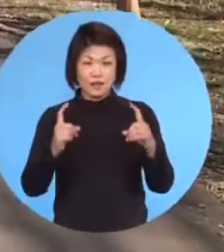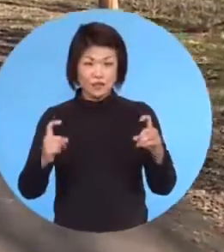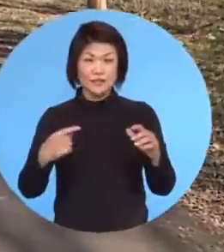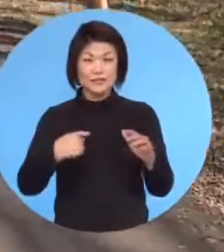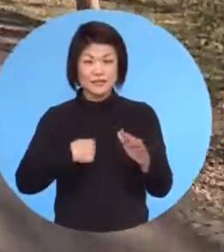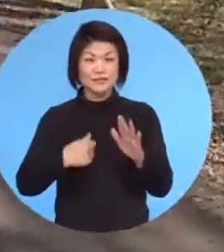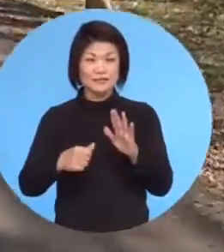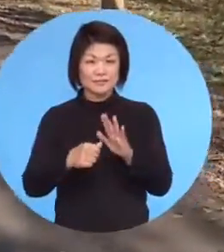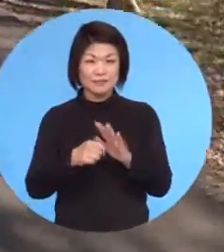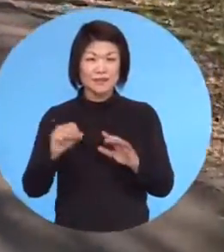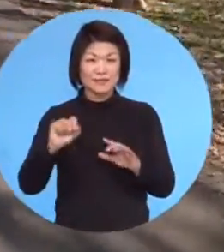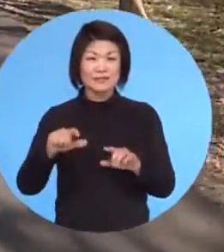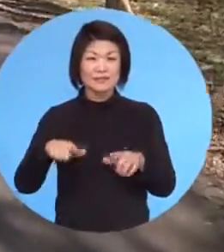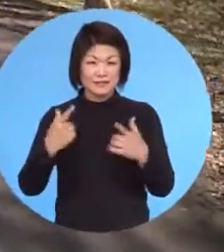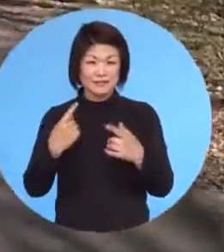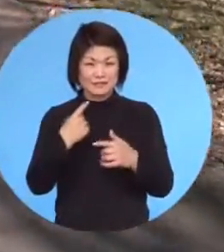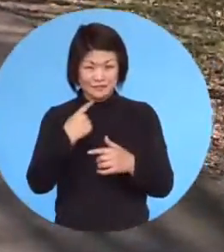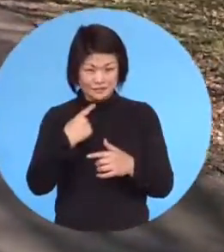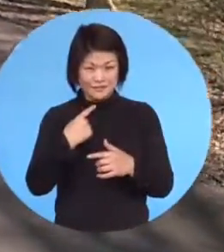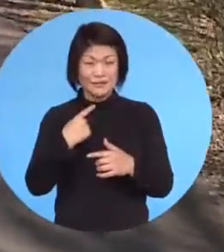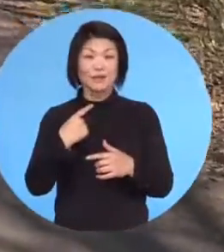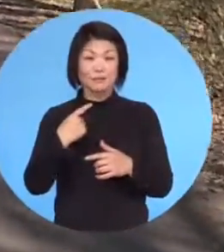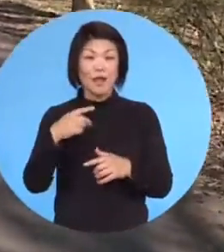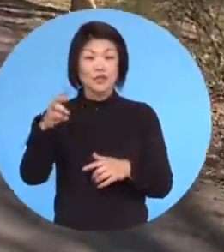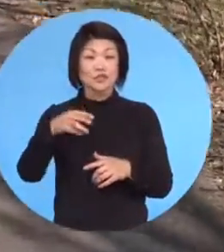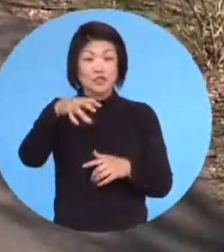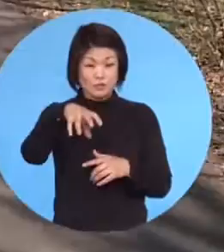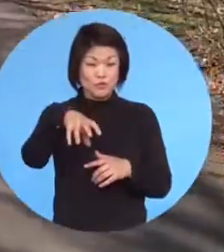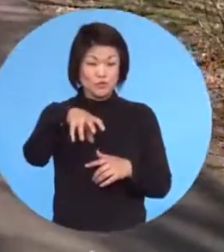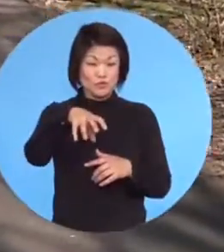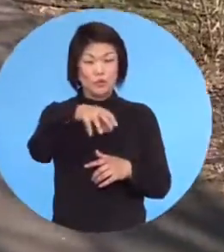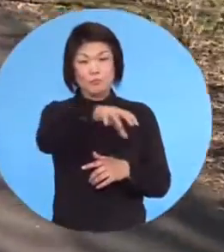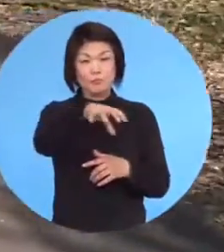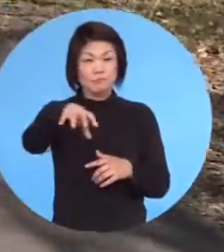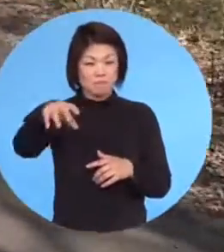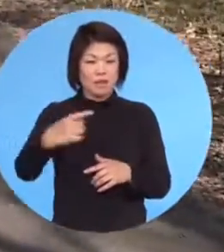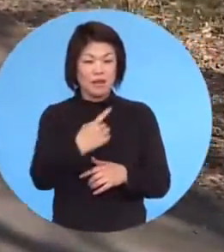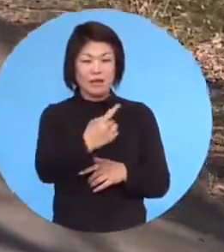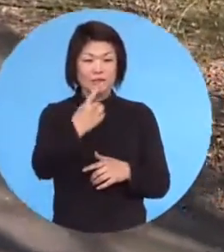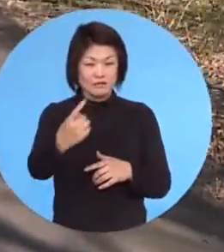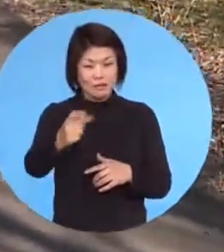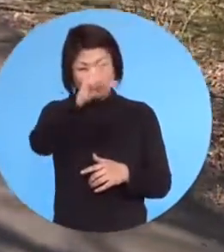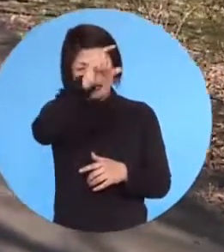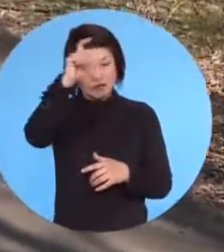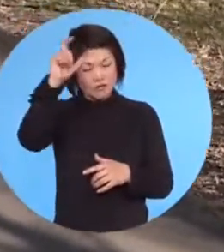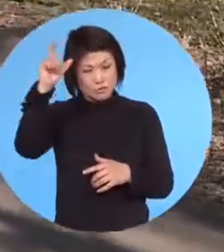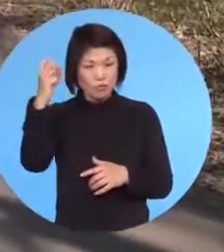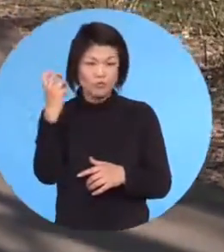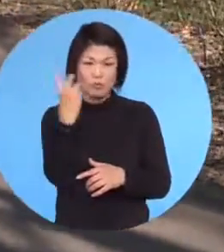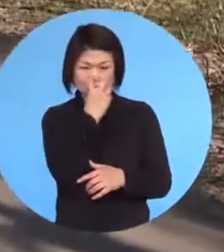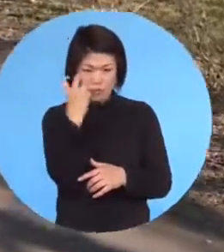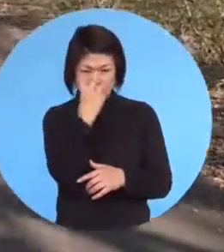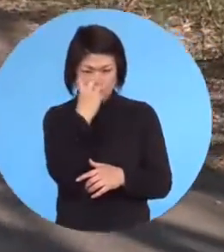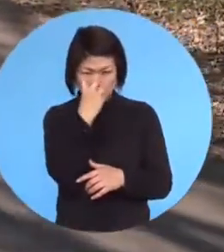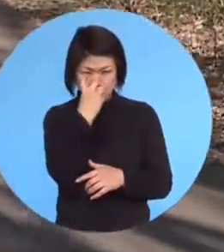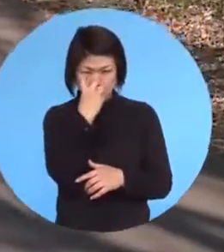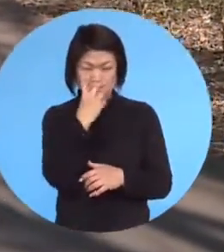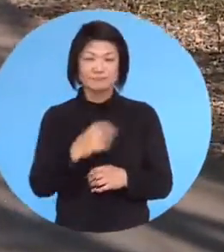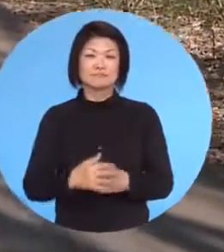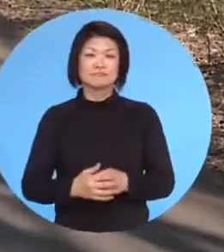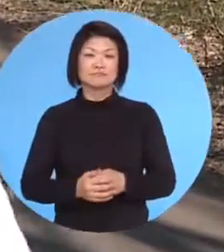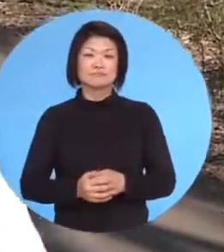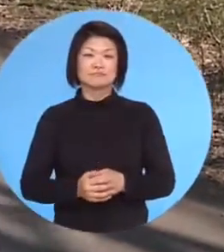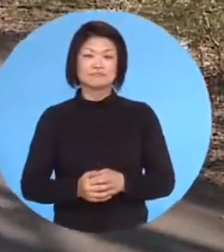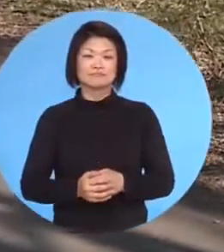こんにちは、佐々木香織です。杉並なんでも知っとき隊は杉並のさまざまな場所を訪れて皆さんの身近な疑問を調査するコーナーです